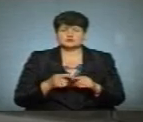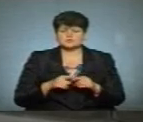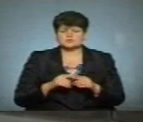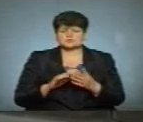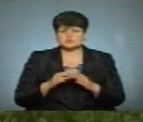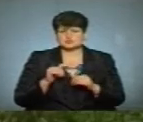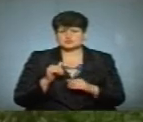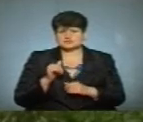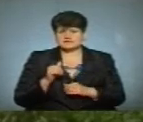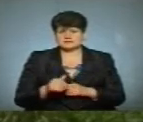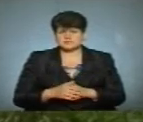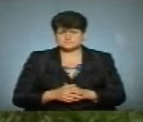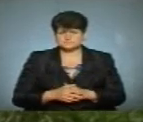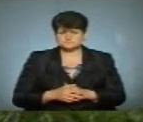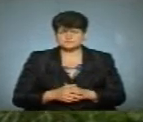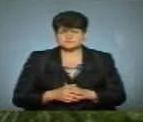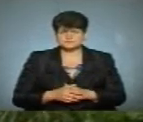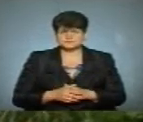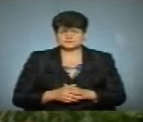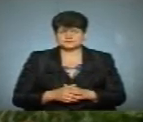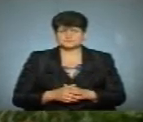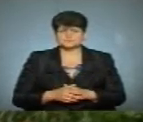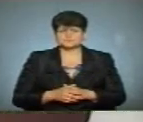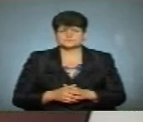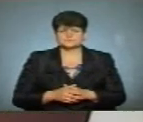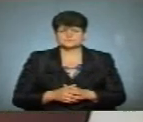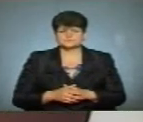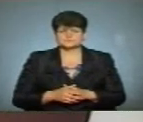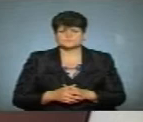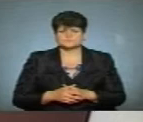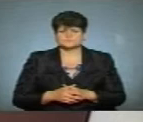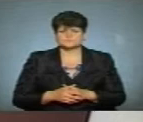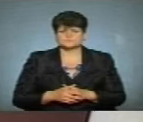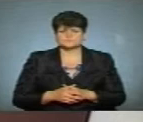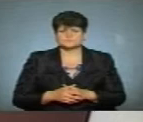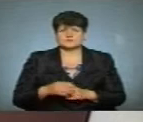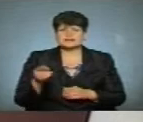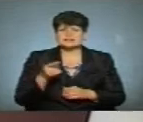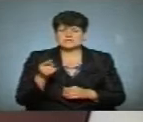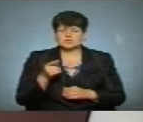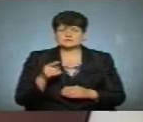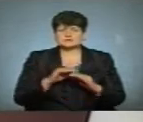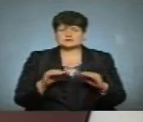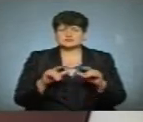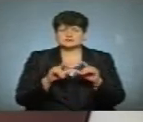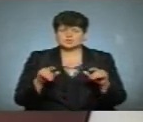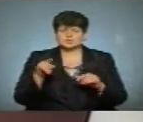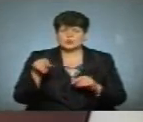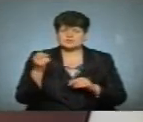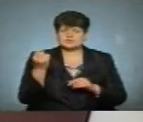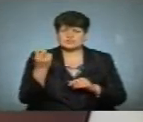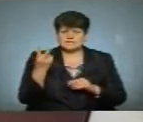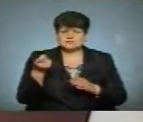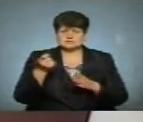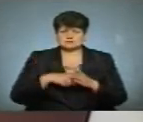завтра. Анжела Шова, Андрій Прокопів. Новини на Суспільному. Тернопіль. Тернопільський дитсадок номер 12 закрили